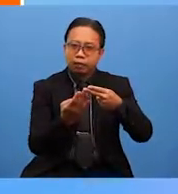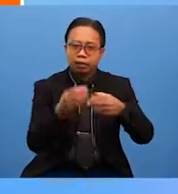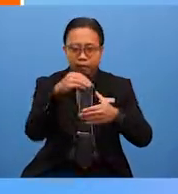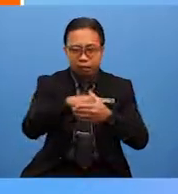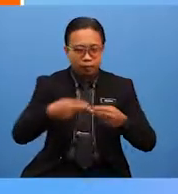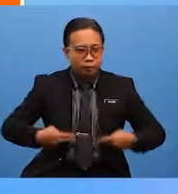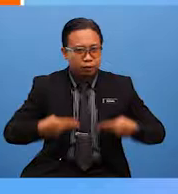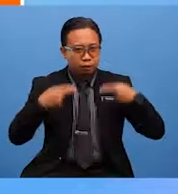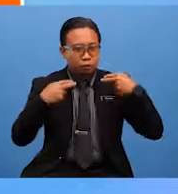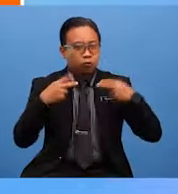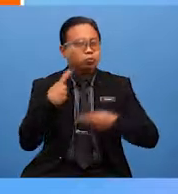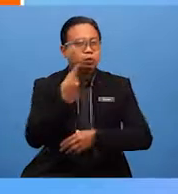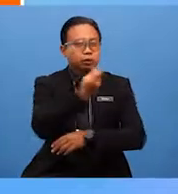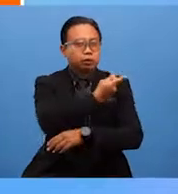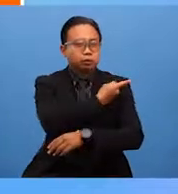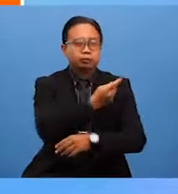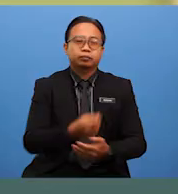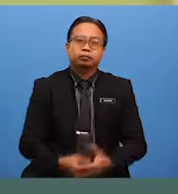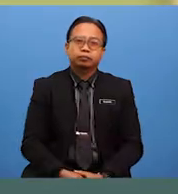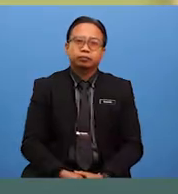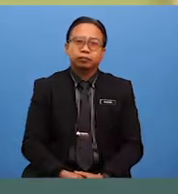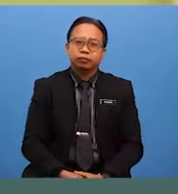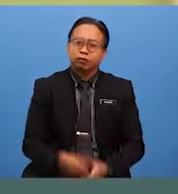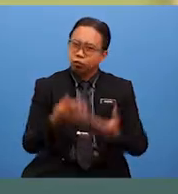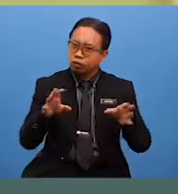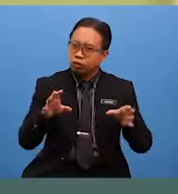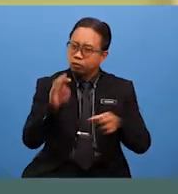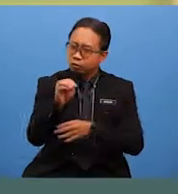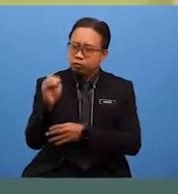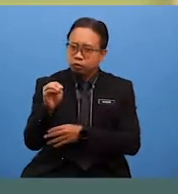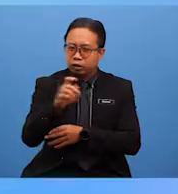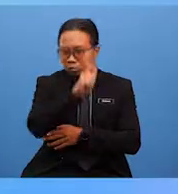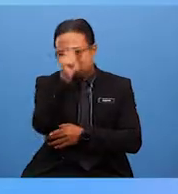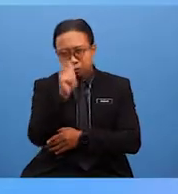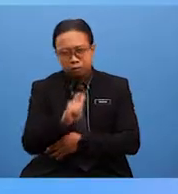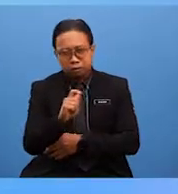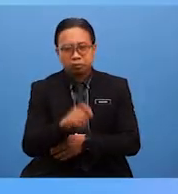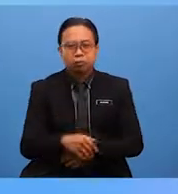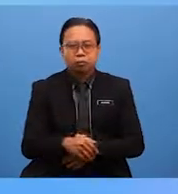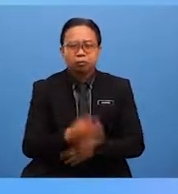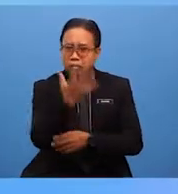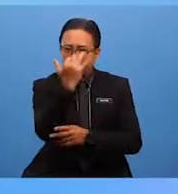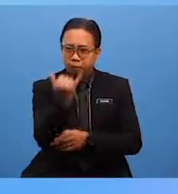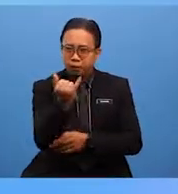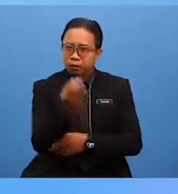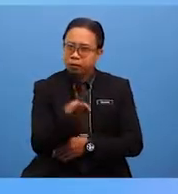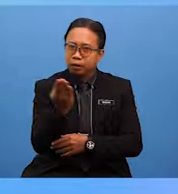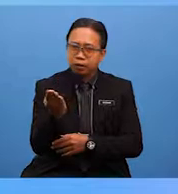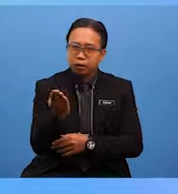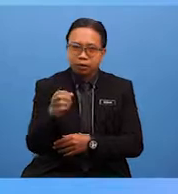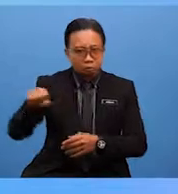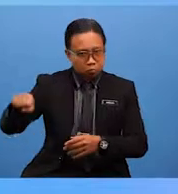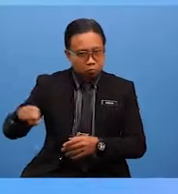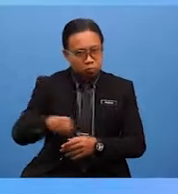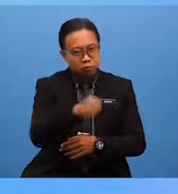kehidupan seharian Pernahkah murid-murid bertanya Mengapa pemegang